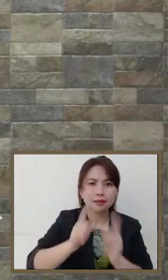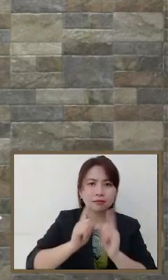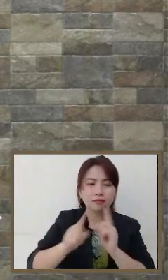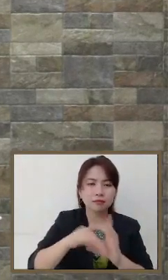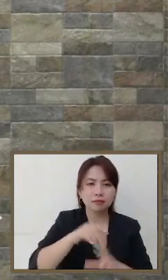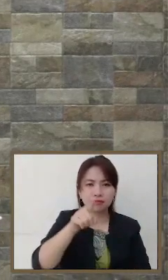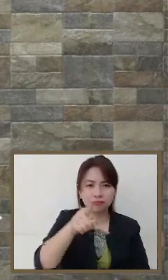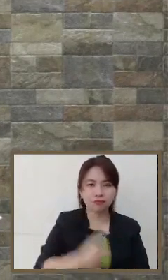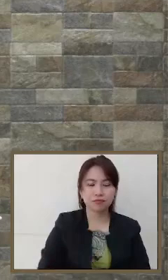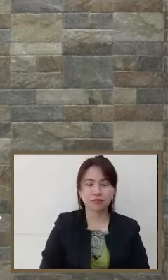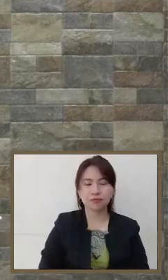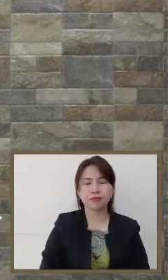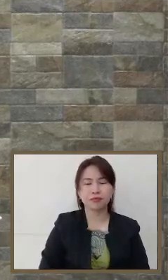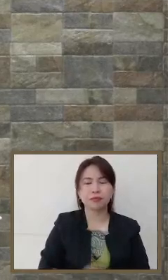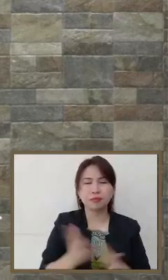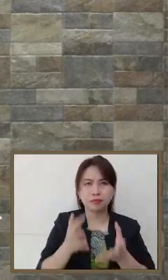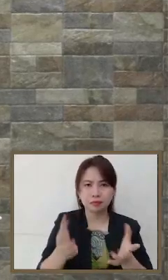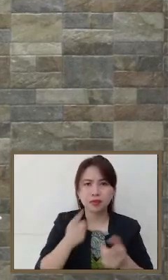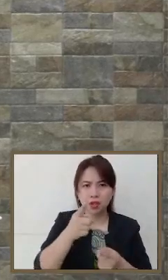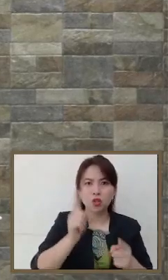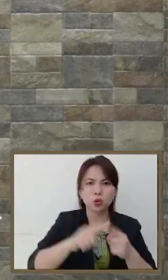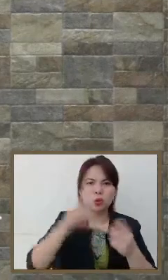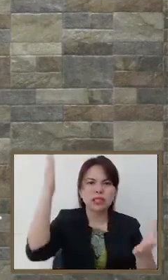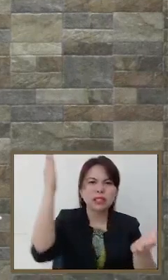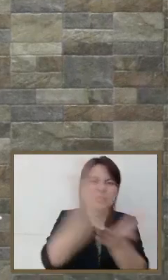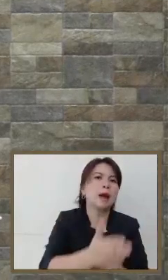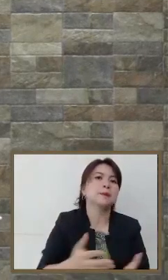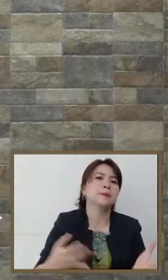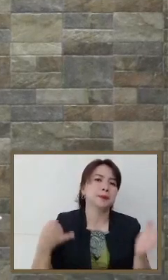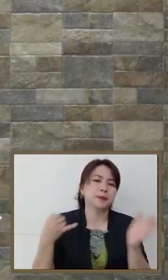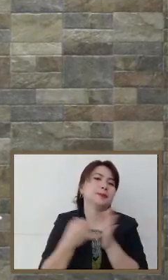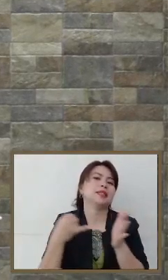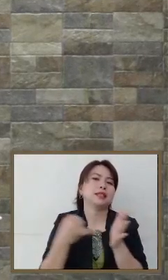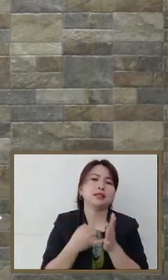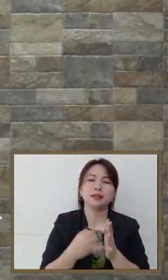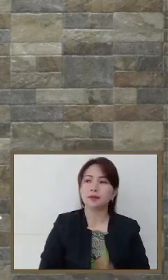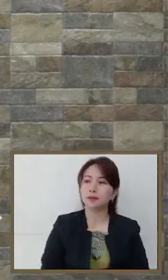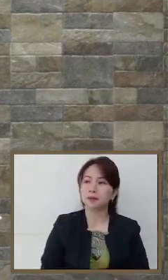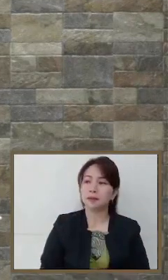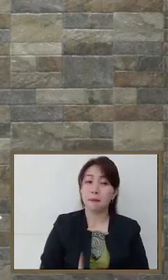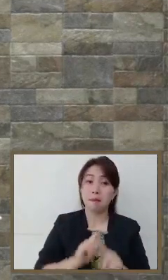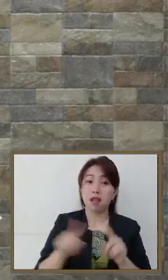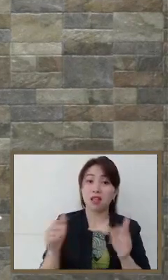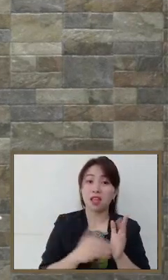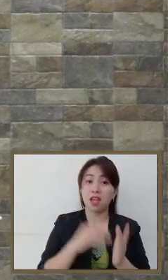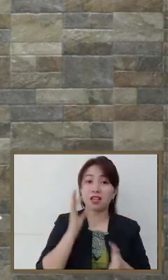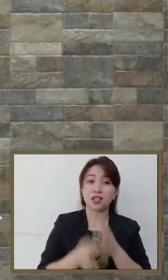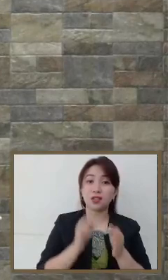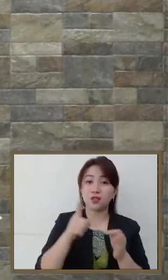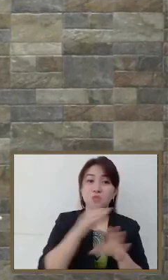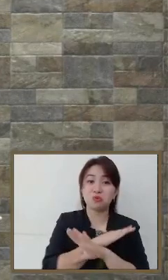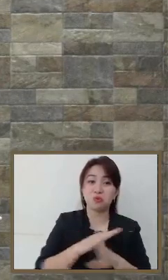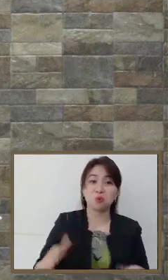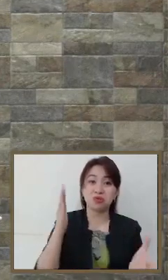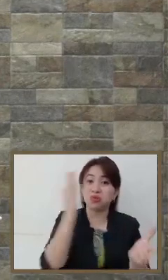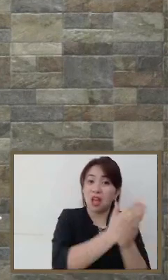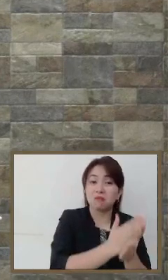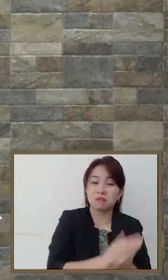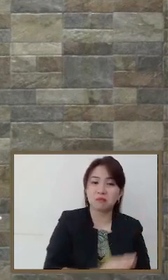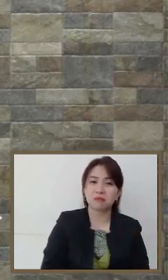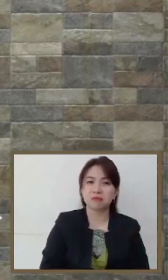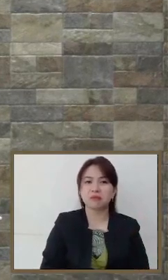Ka kin ka na tigilan mo na yan Amen hindi ka nagpatigil sa Diyos